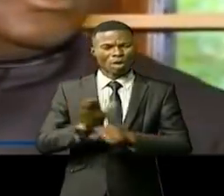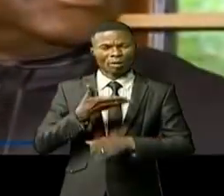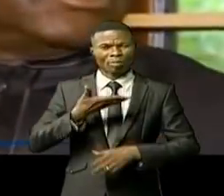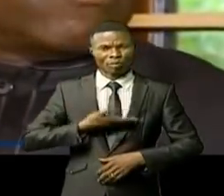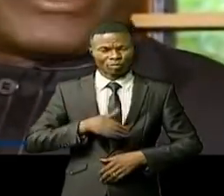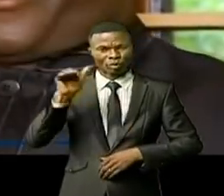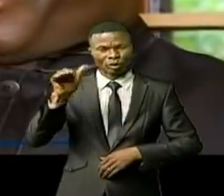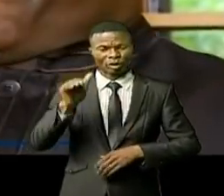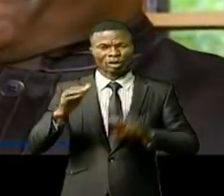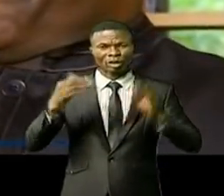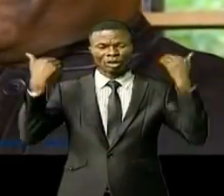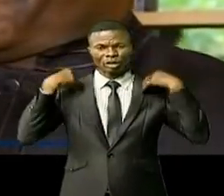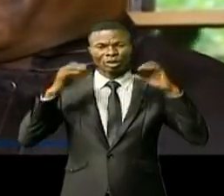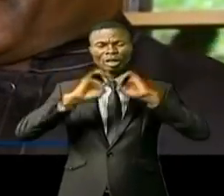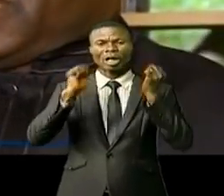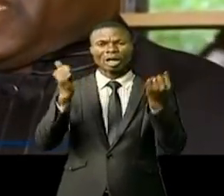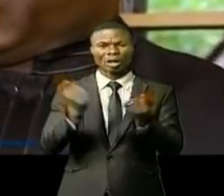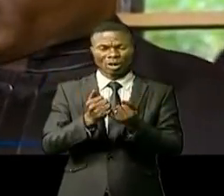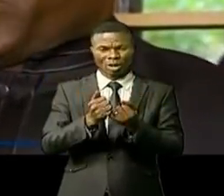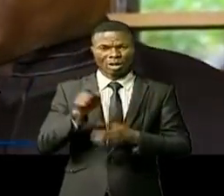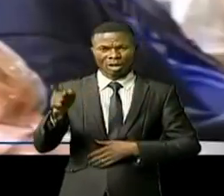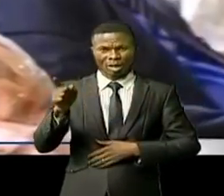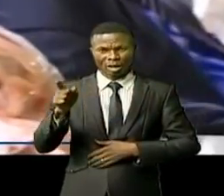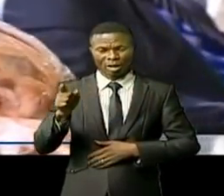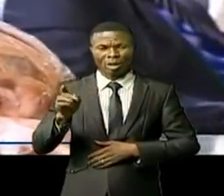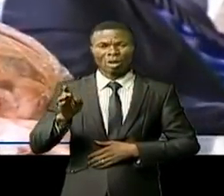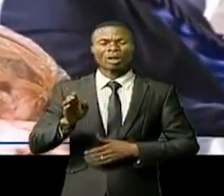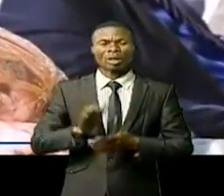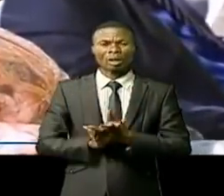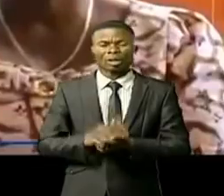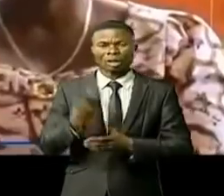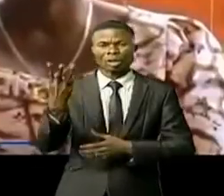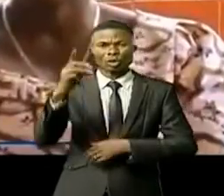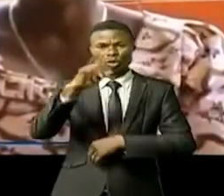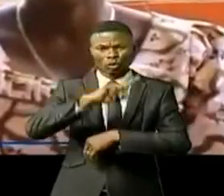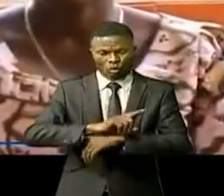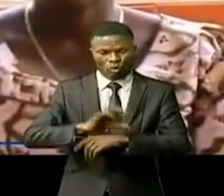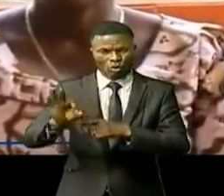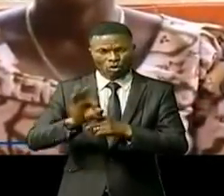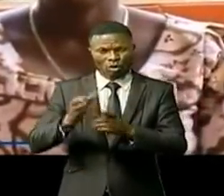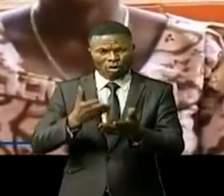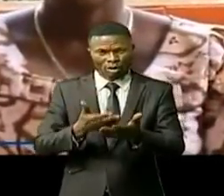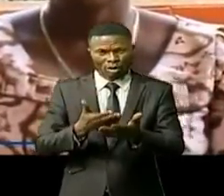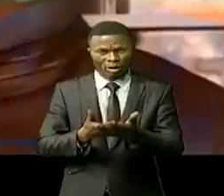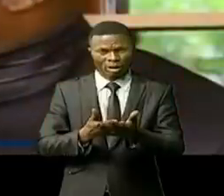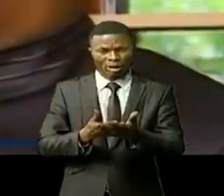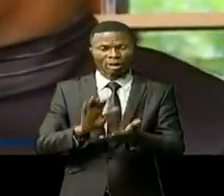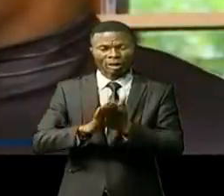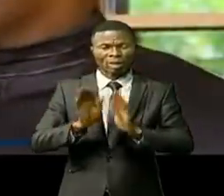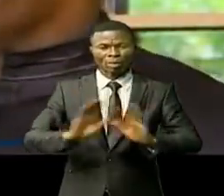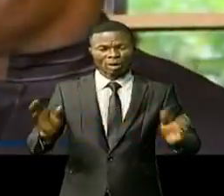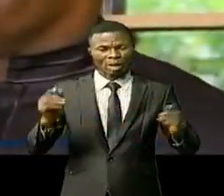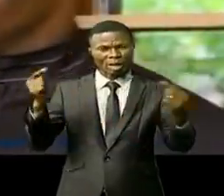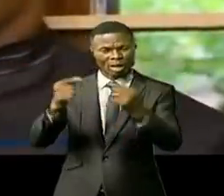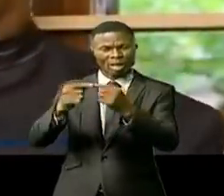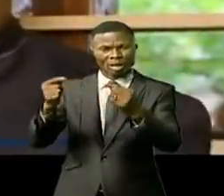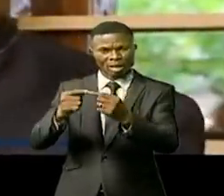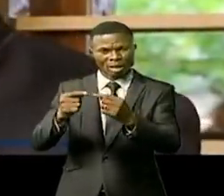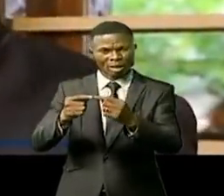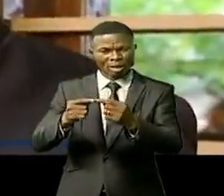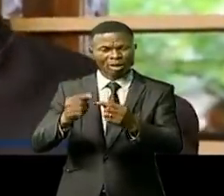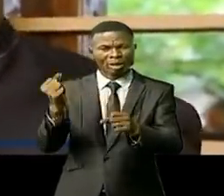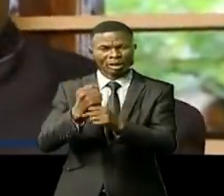chef d'agence de l'OCC Bounia, Fredy Nguo Modja, d'encourager les femmes de cette entreprise d'être compétitives pour accéder à des fonctions